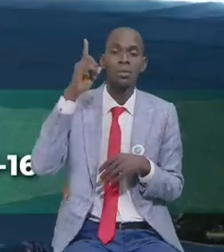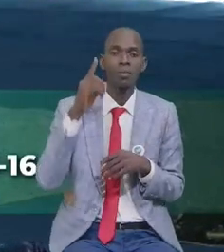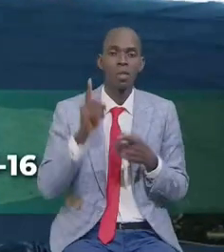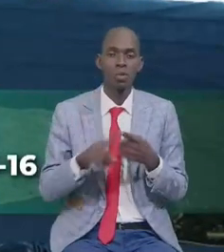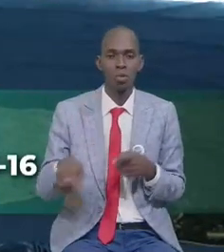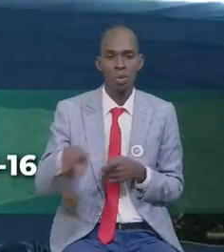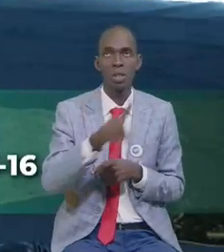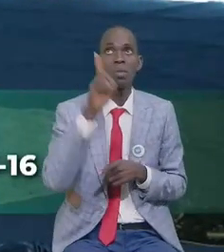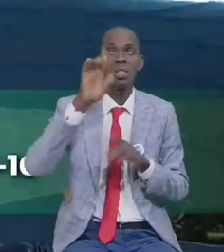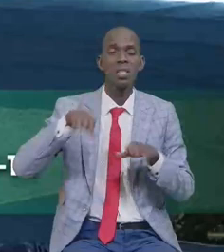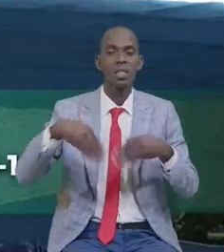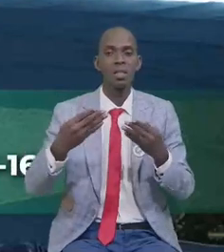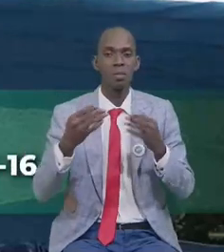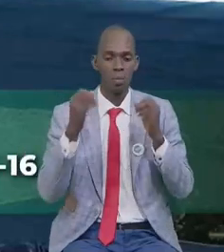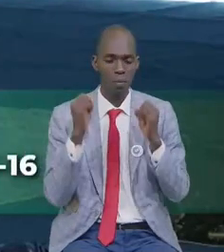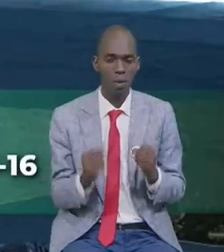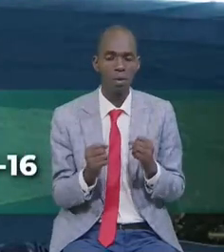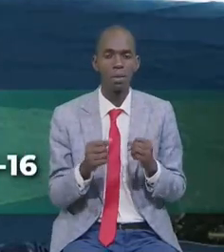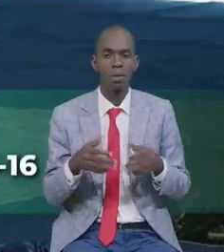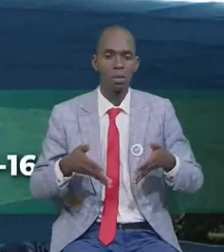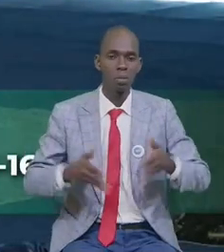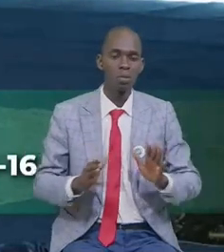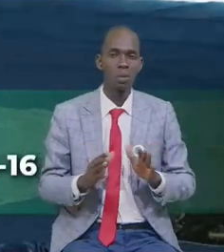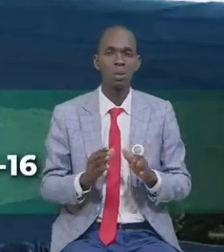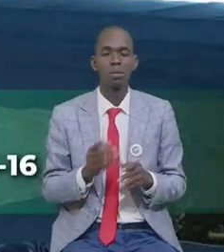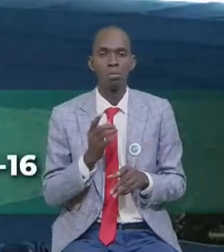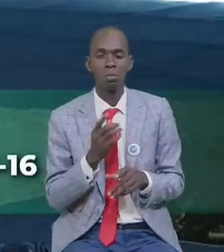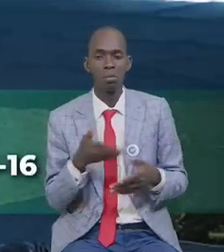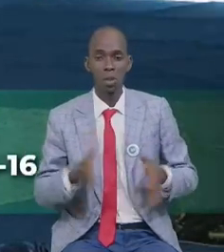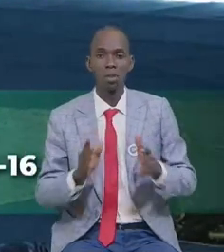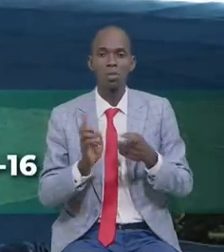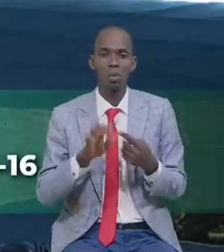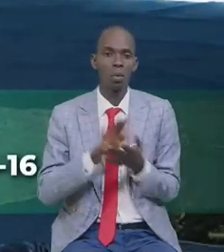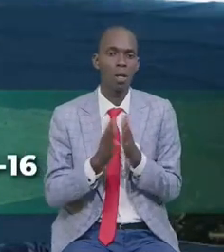il leur a donné le pouvoir, le privilège de devenir enfants de Dieu.